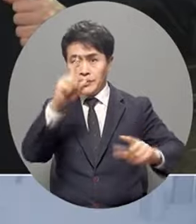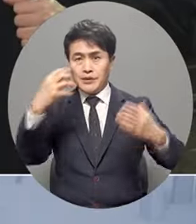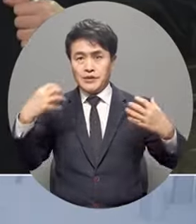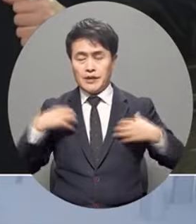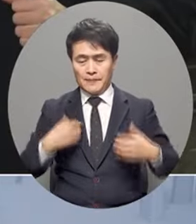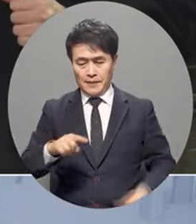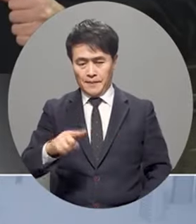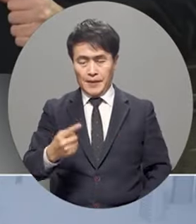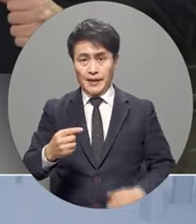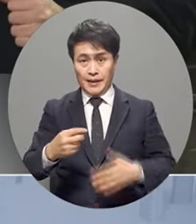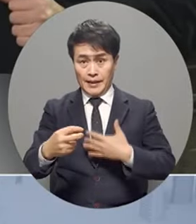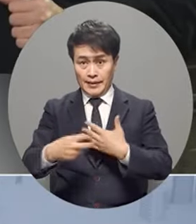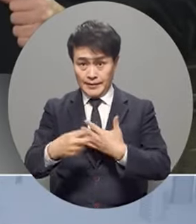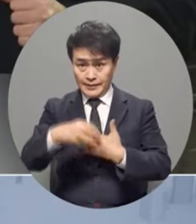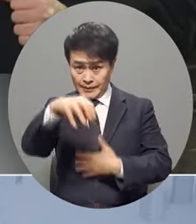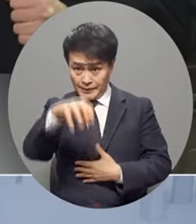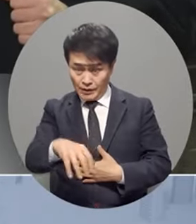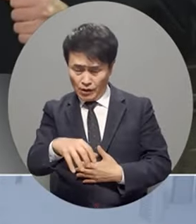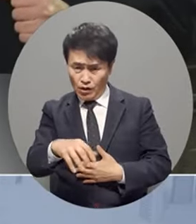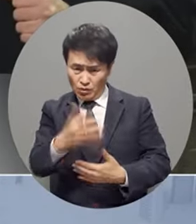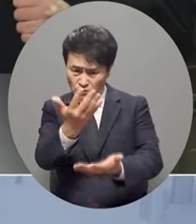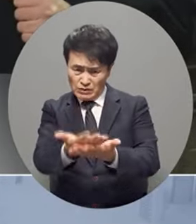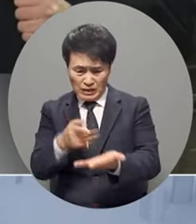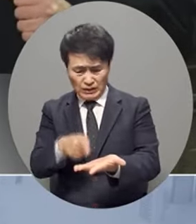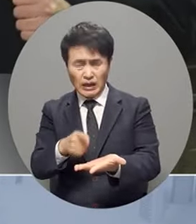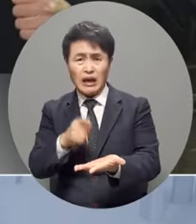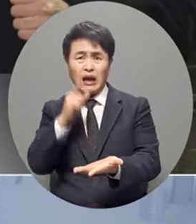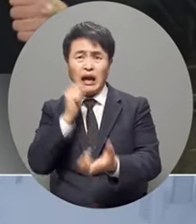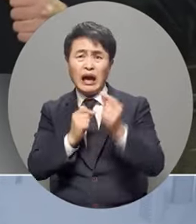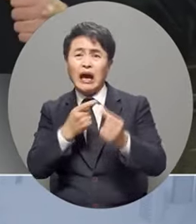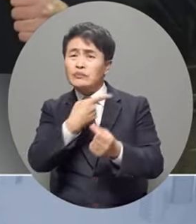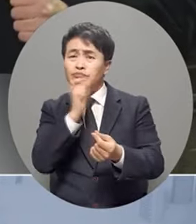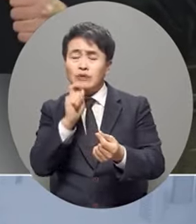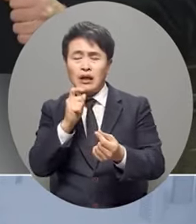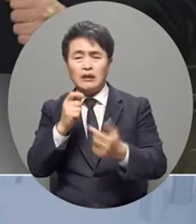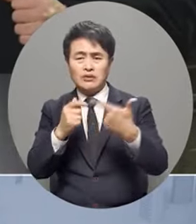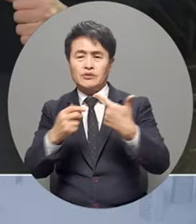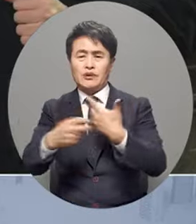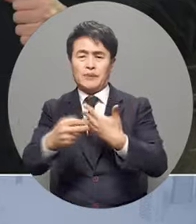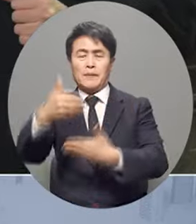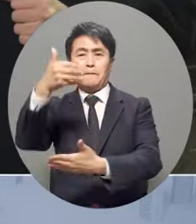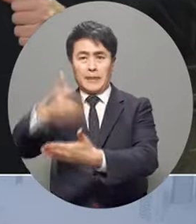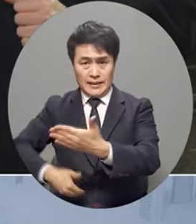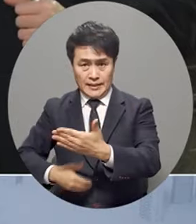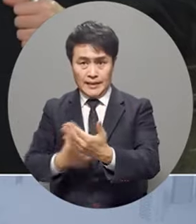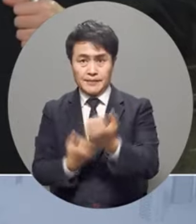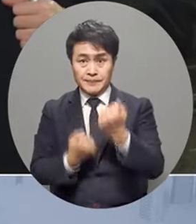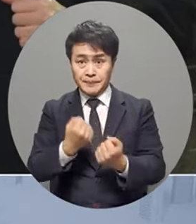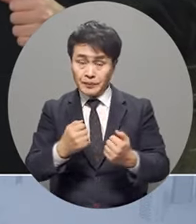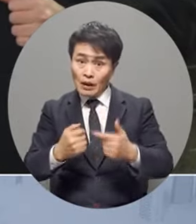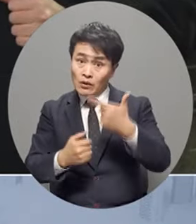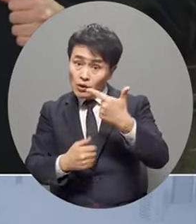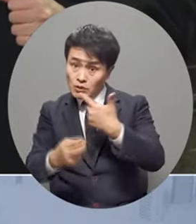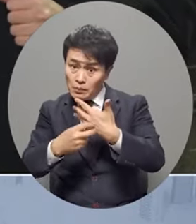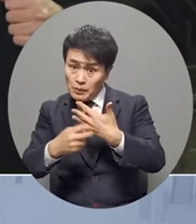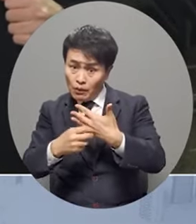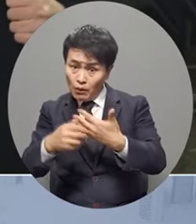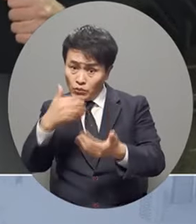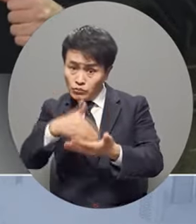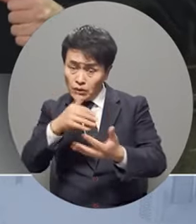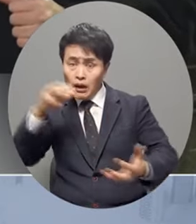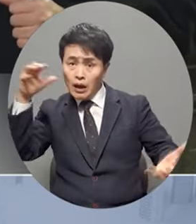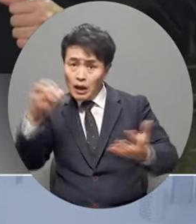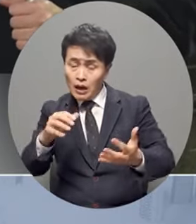100개 수련병원 가운데 자료를 부실하게 제출한 6개 병원을 제외했다고 설명했습니다. 이 6개 병원의 숫자까지